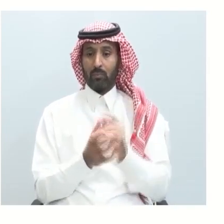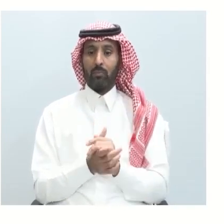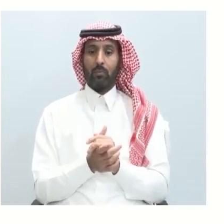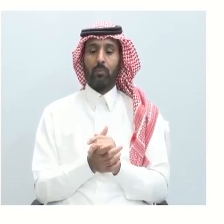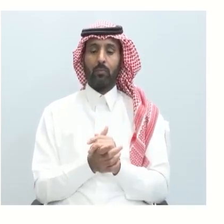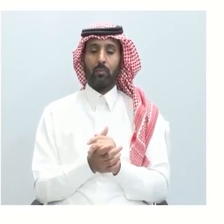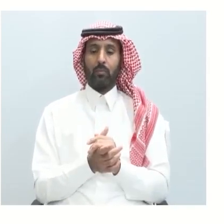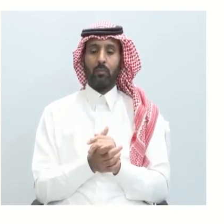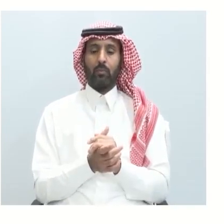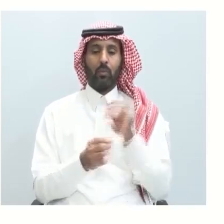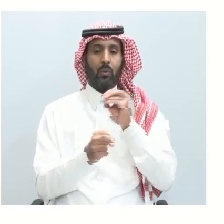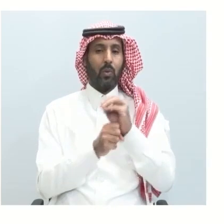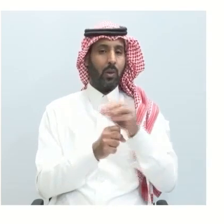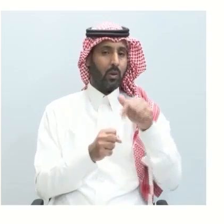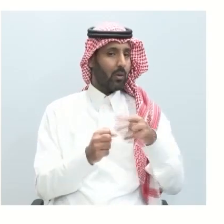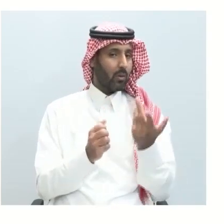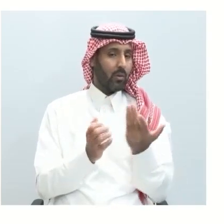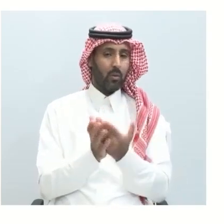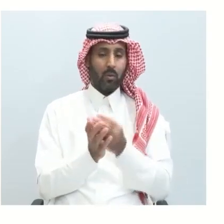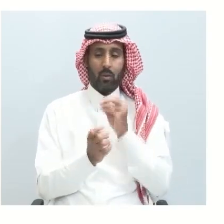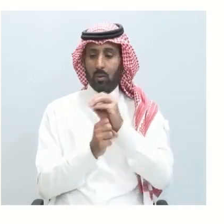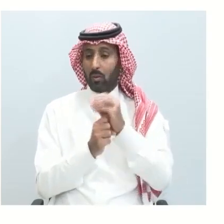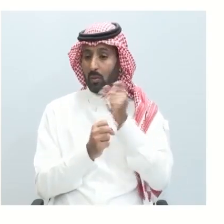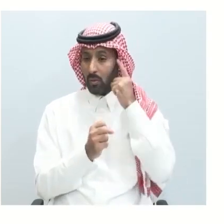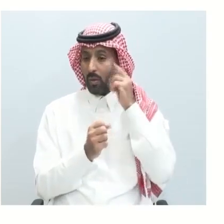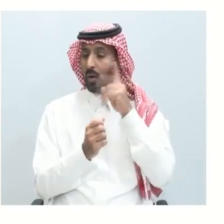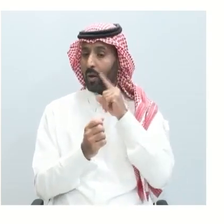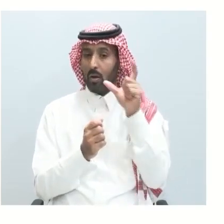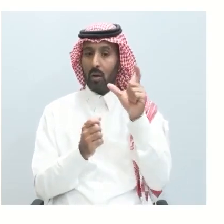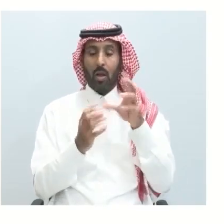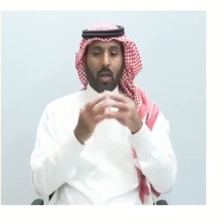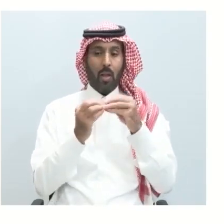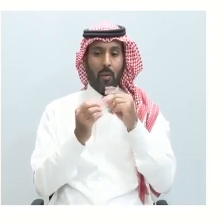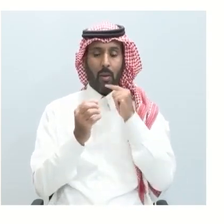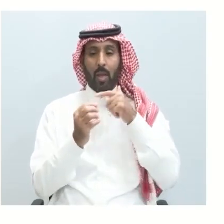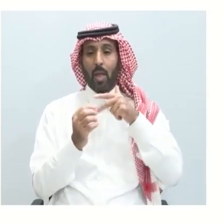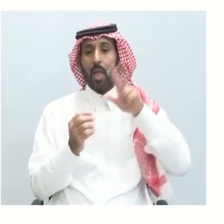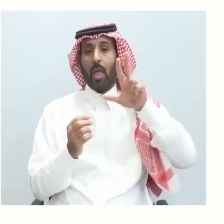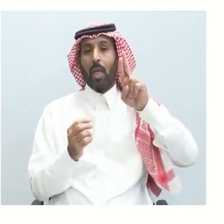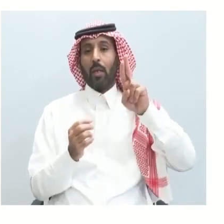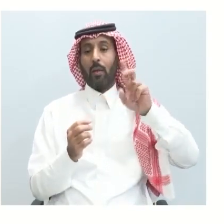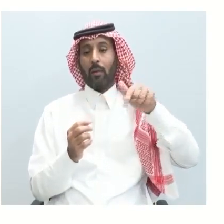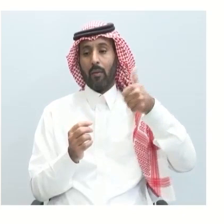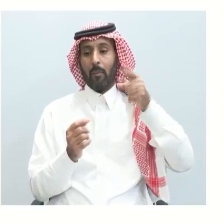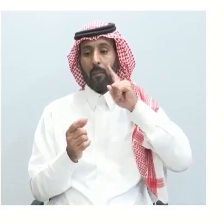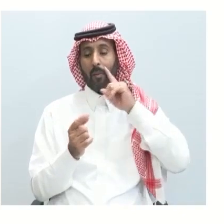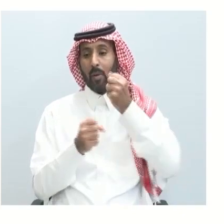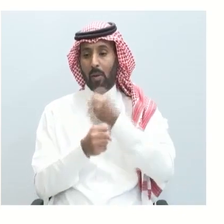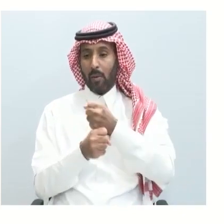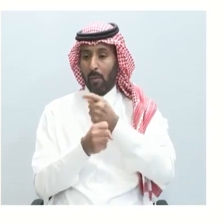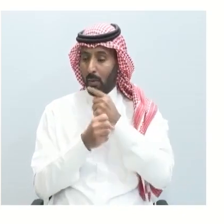صحيح اذا ماذا تعلمنا اليوم تعلمنا تعابير الاتزان المتجانس وقمنا بالتطبيق في اكثر من